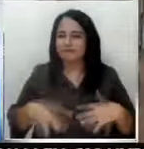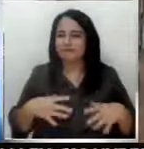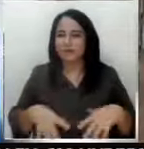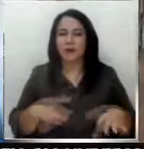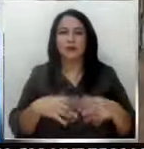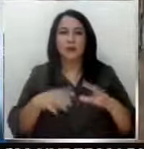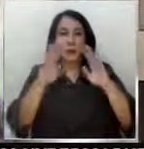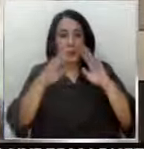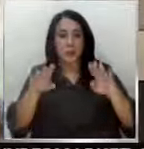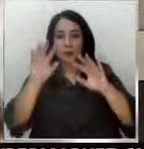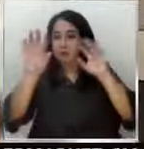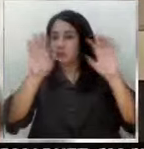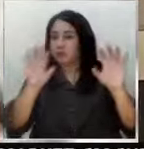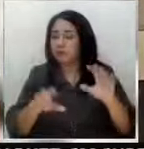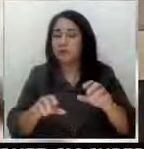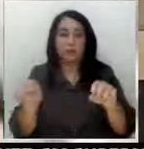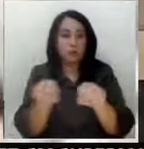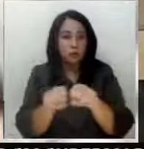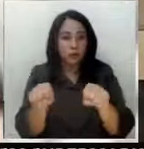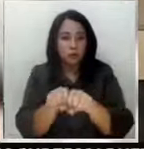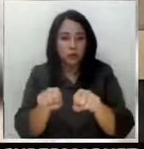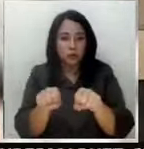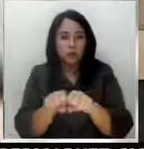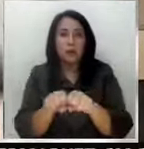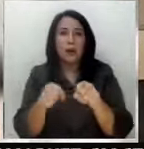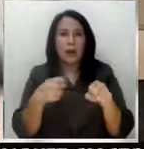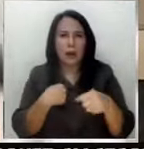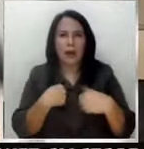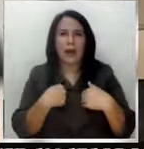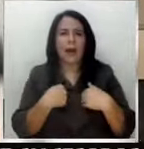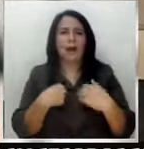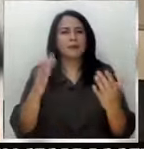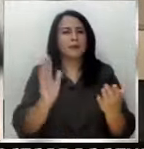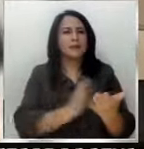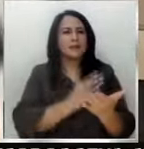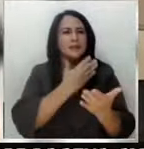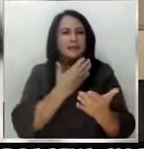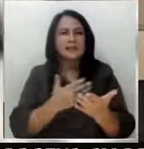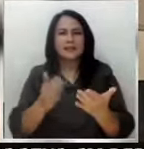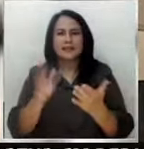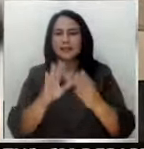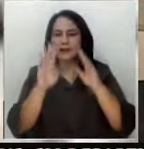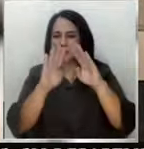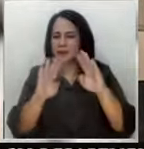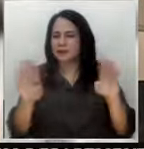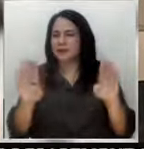mga sapatos, may mga haharana sa inyo ng Christmas carols.